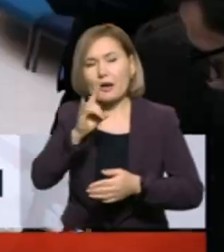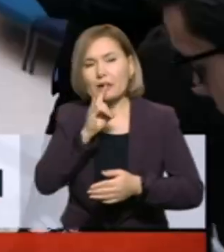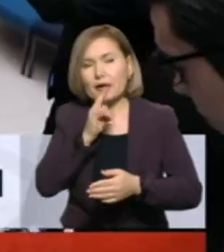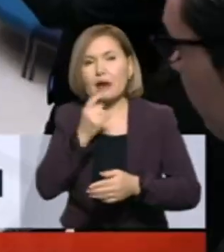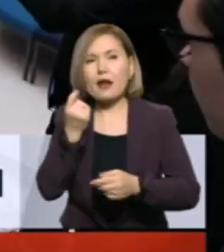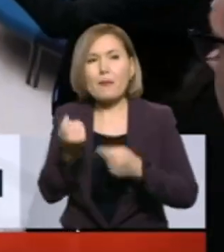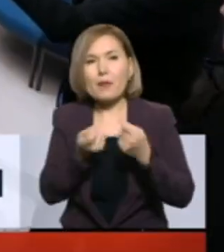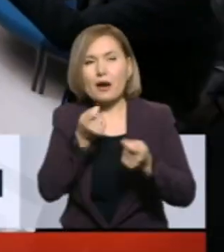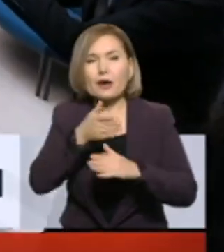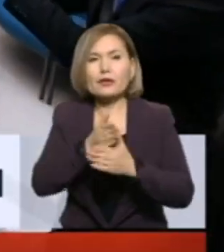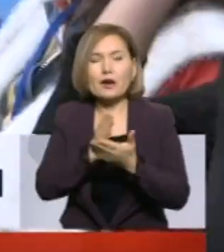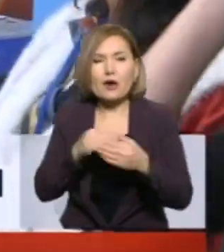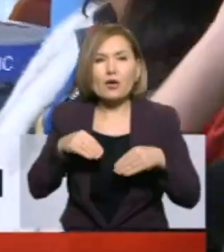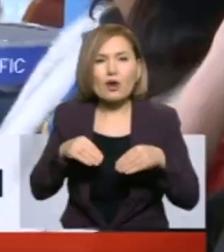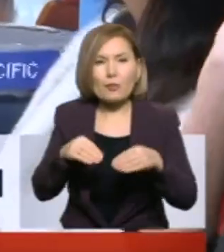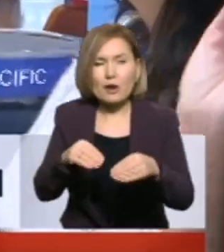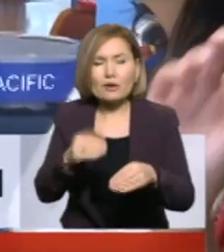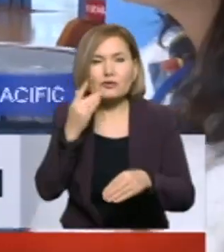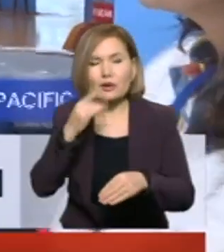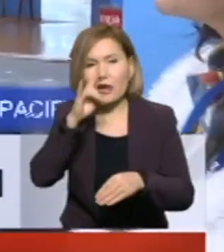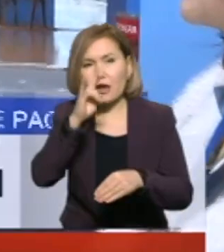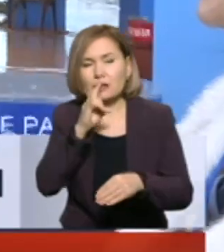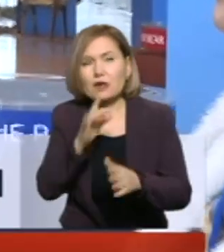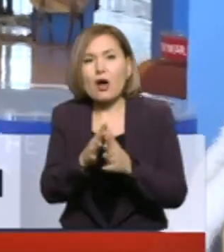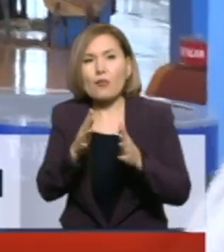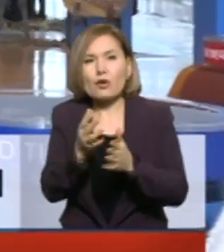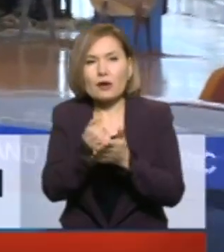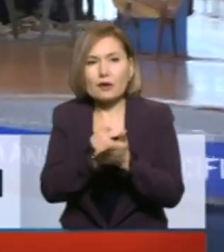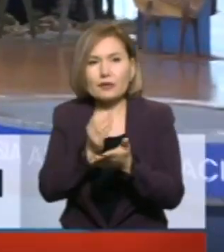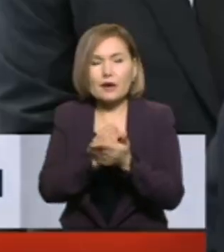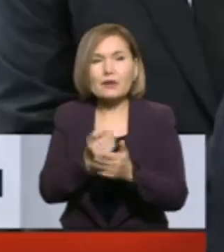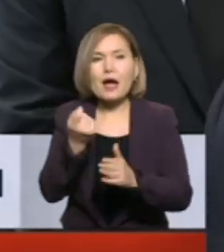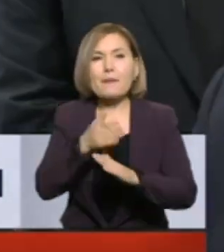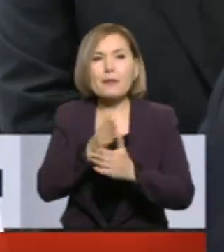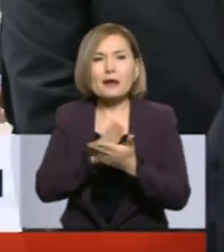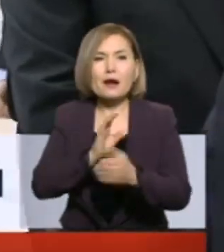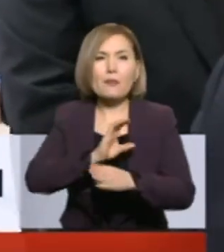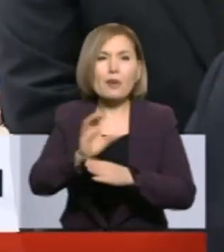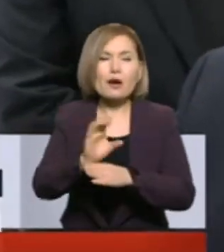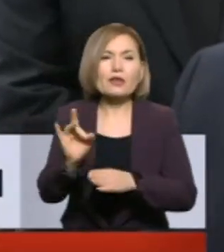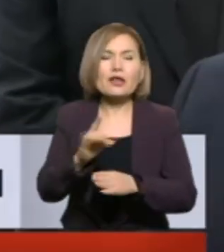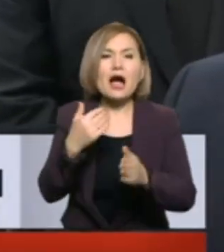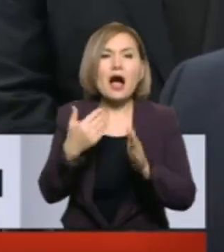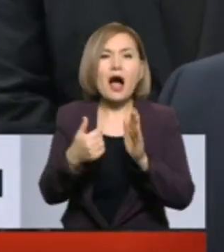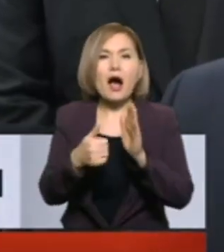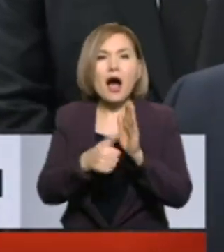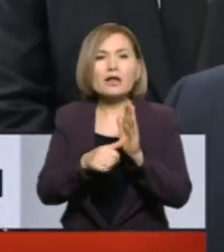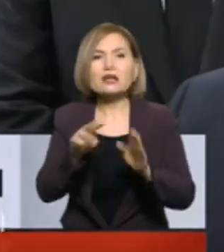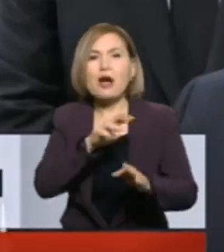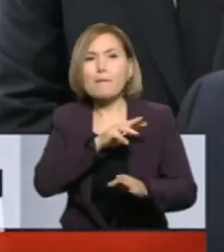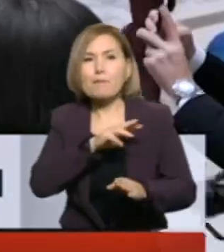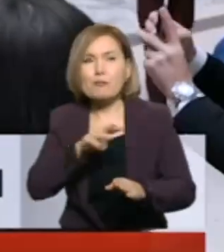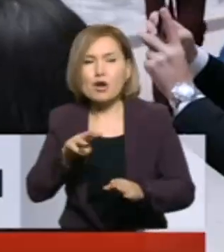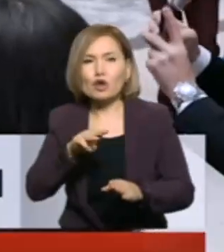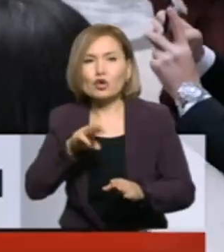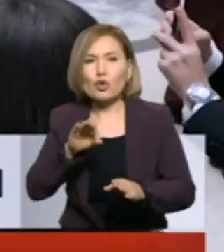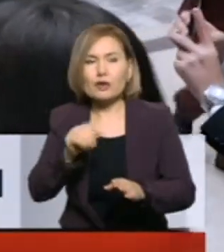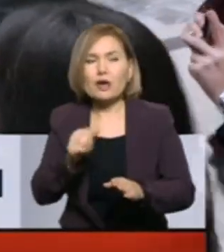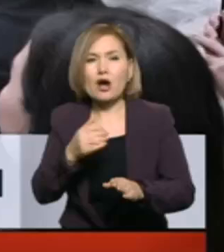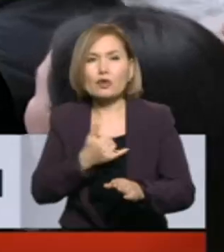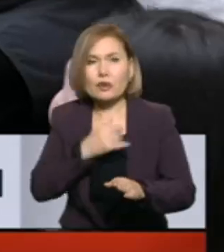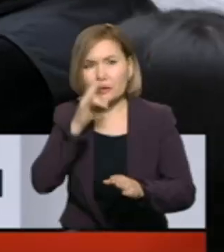дәнді дақылдар өсіру жөнінен алдыңғы қатарда. Бидай экспортының көлемі шамамен 6 миллион тоннаға жетеді, деді